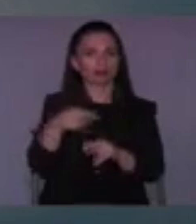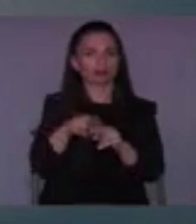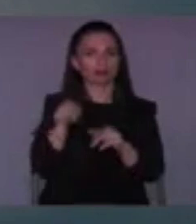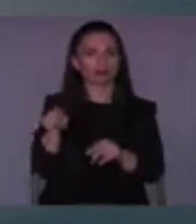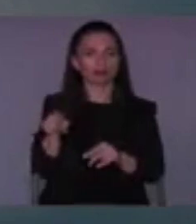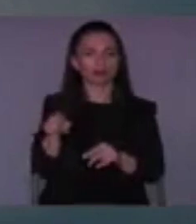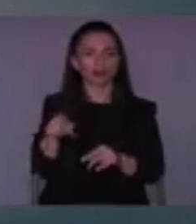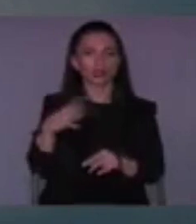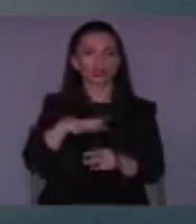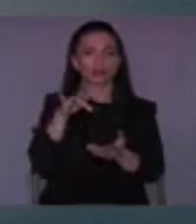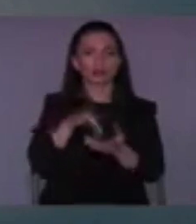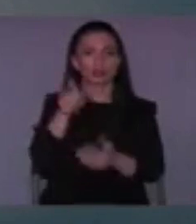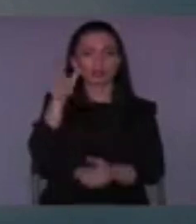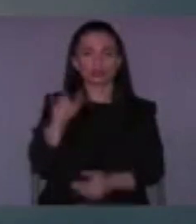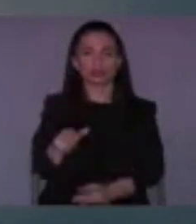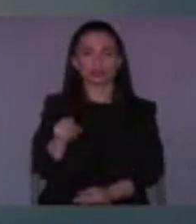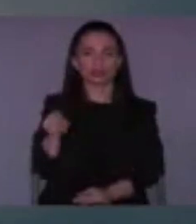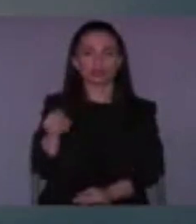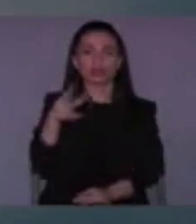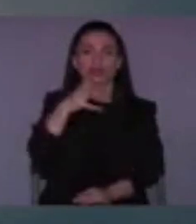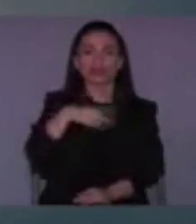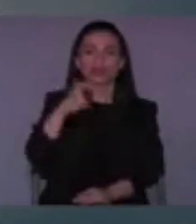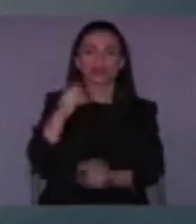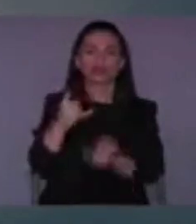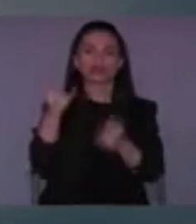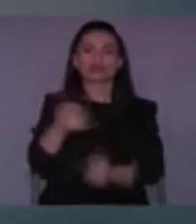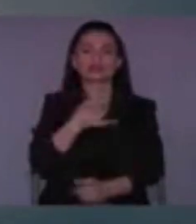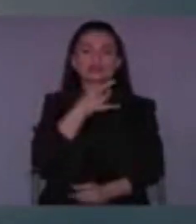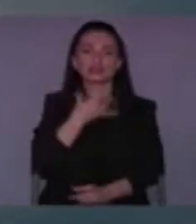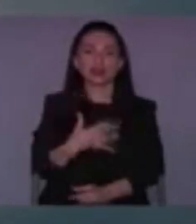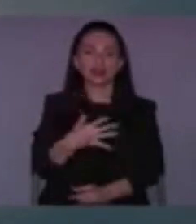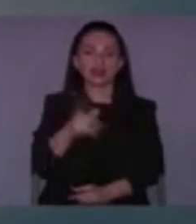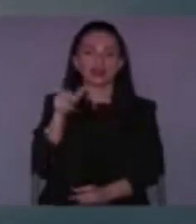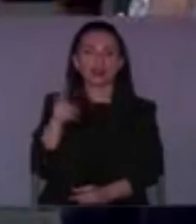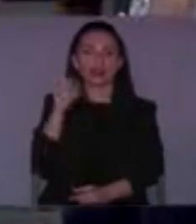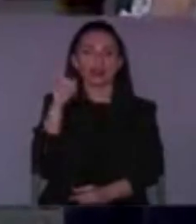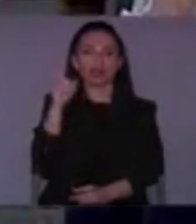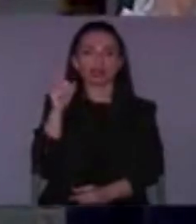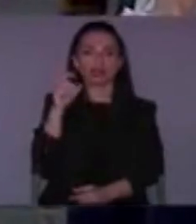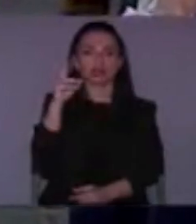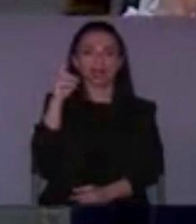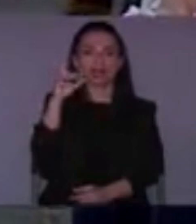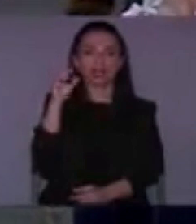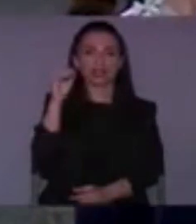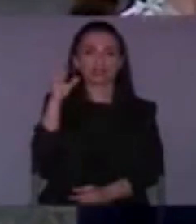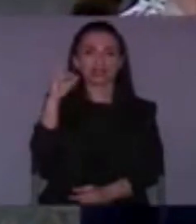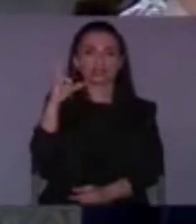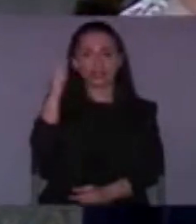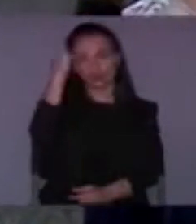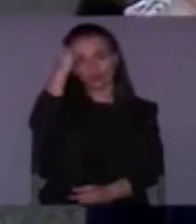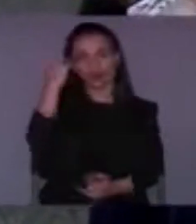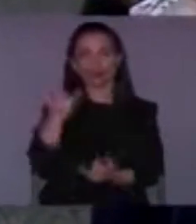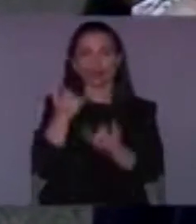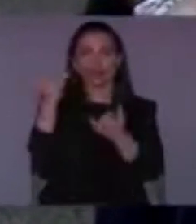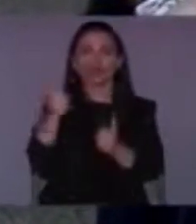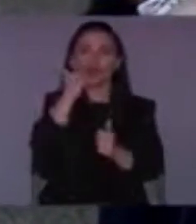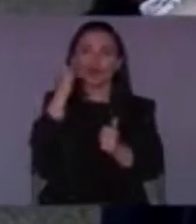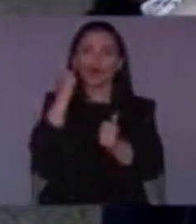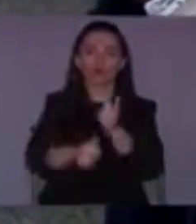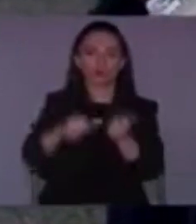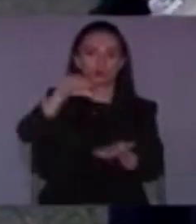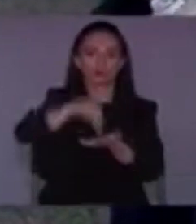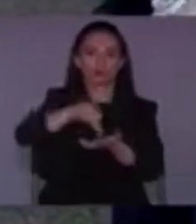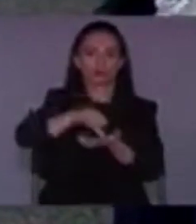გამორჩეული თბილისელის, ყველასათვის საყვარელი, კახი კავსაძის ხსოვნის პატივსაცემად, რომელიც ყოველთვის